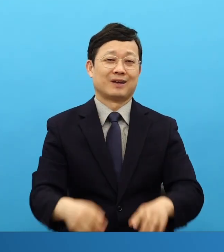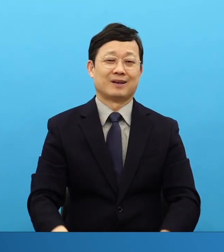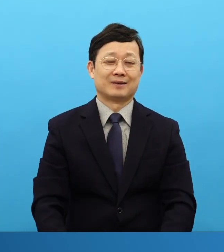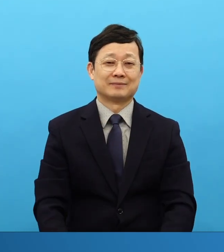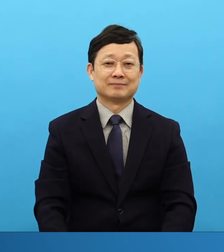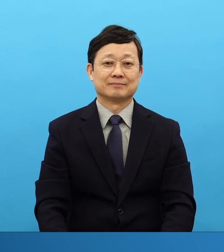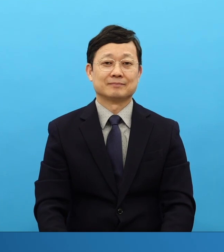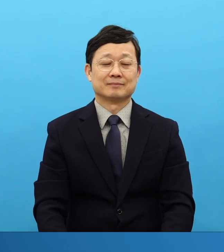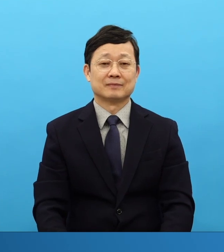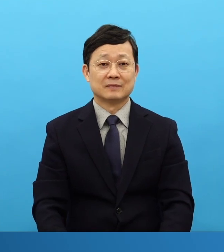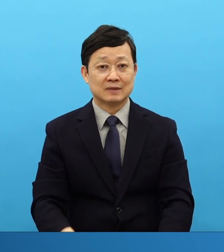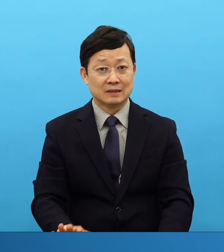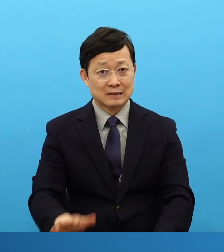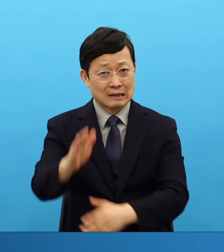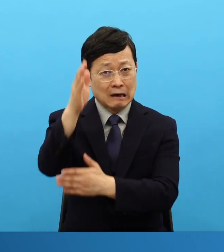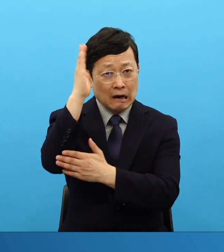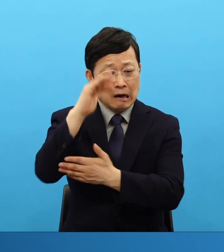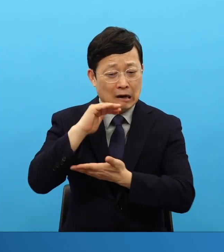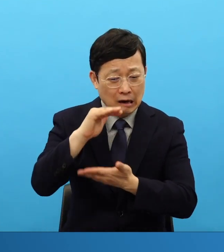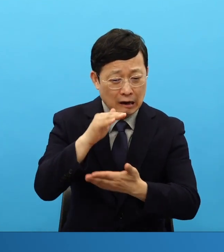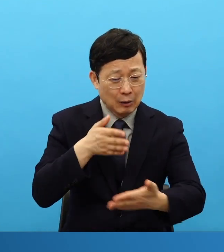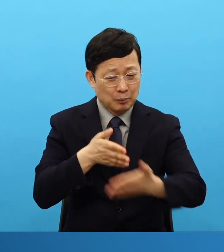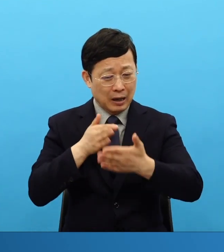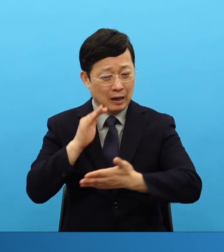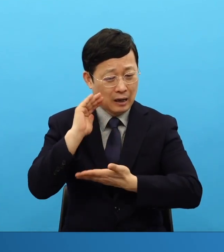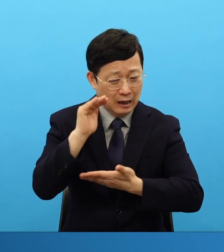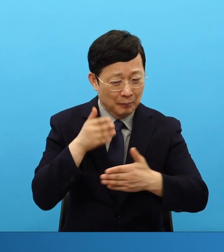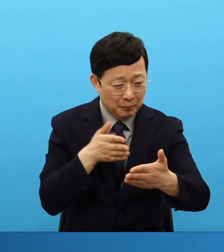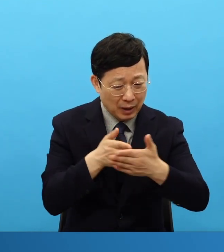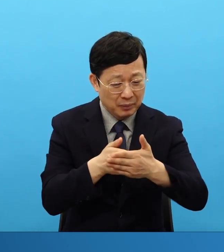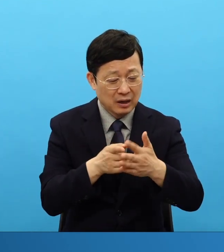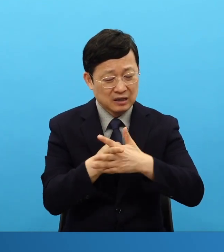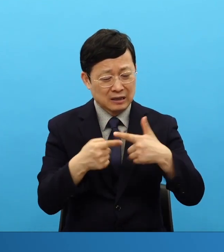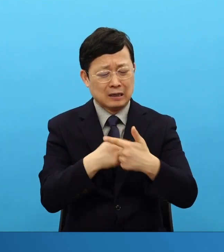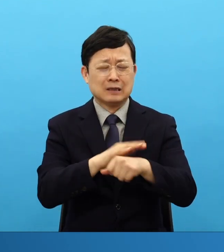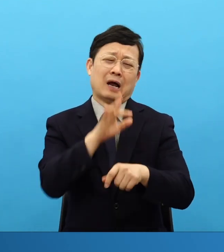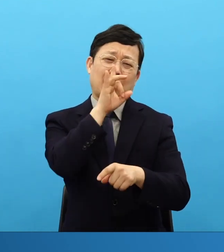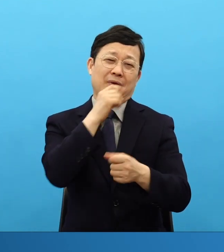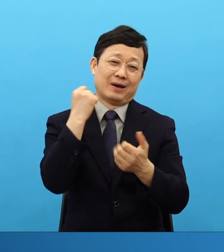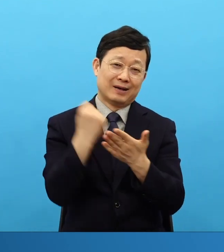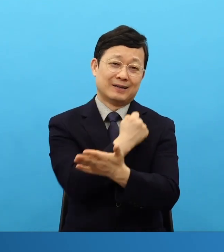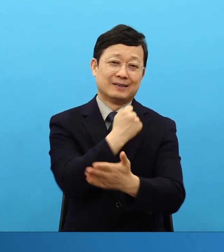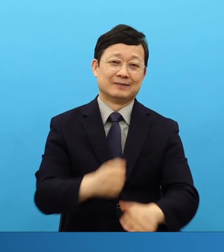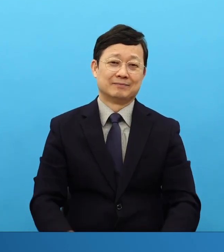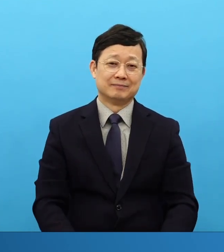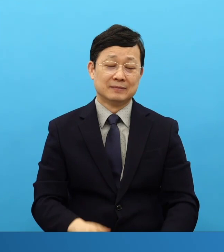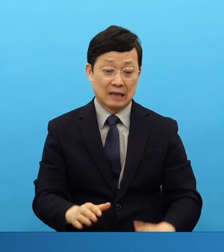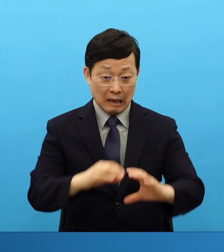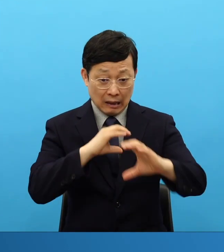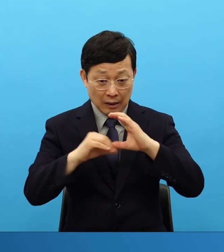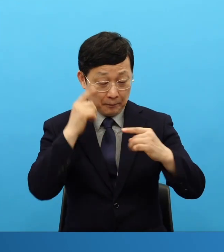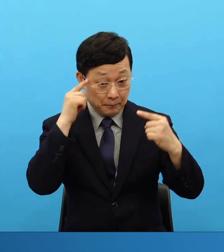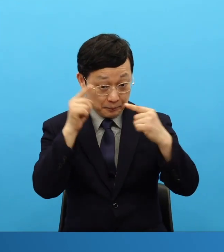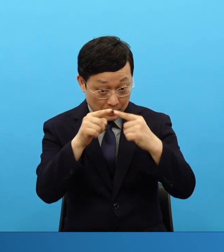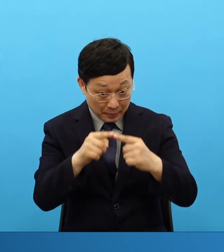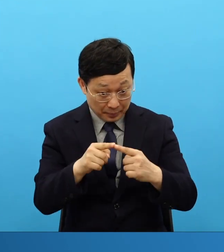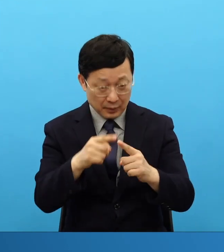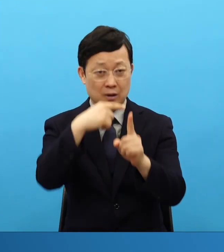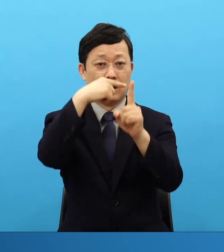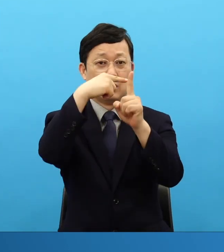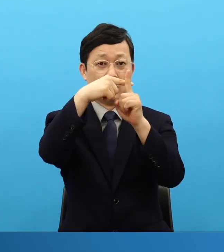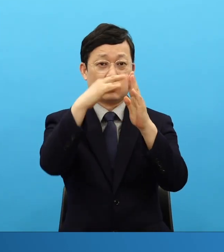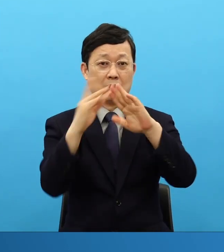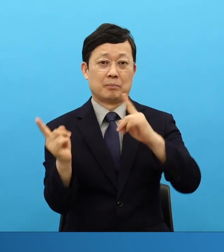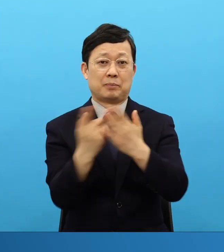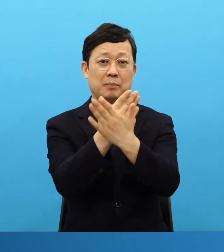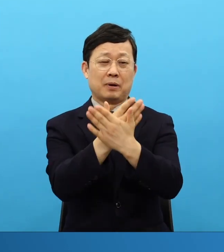자, 이 말이 지금 안 통하는 거예요. But this is what's not being able. To communicate. 금방 교회 살립니다. 걱정하지 마세요. If this is applied, 살릴 생각도